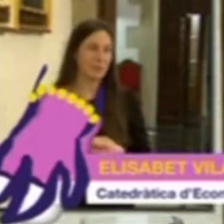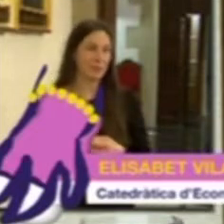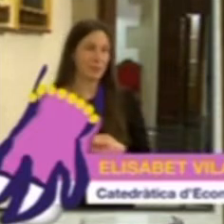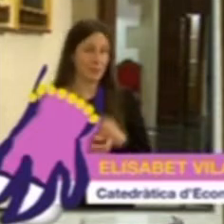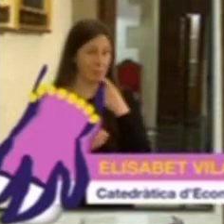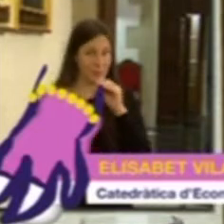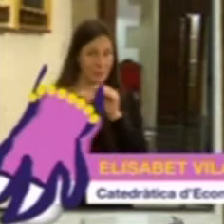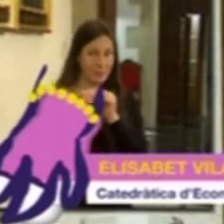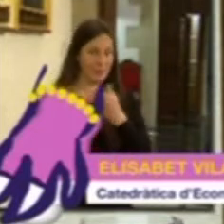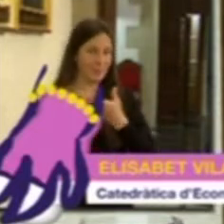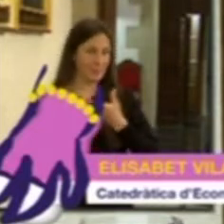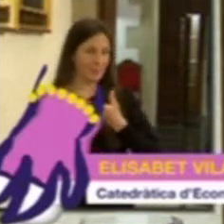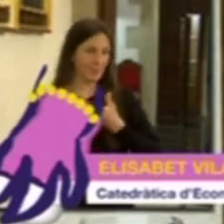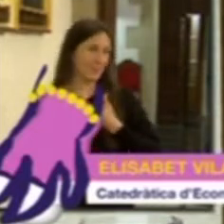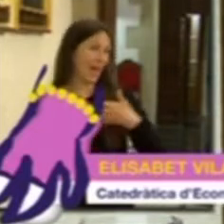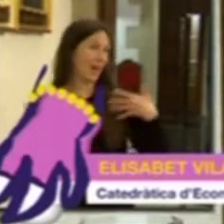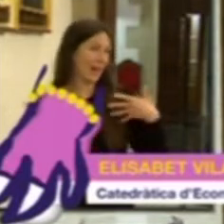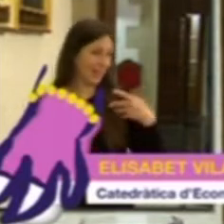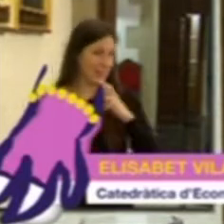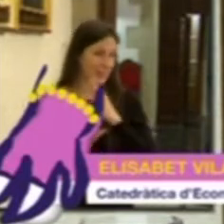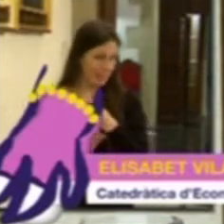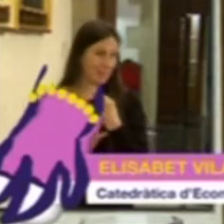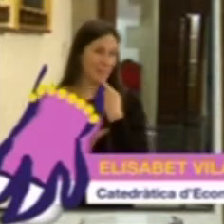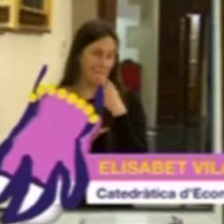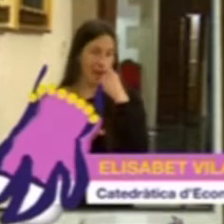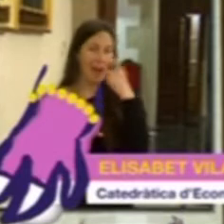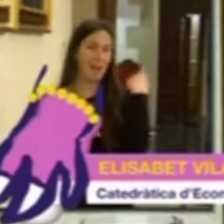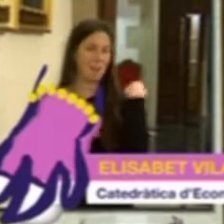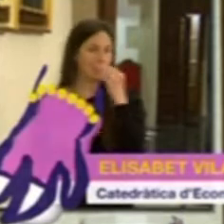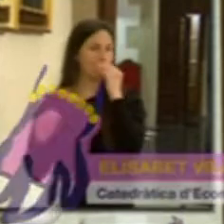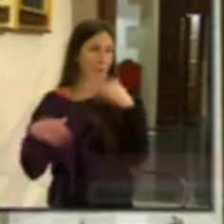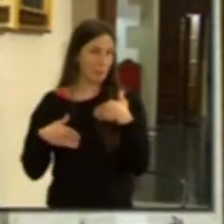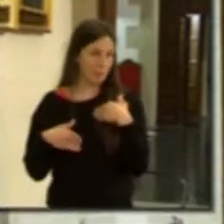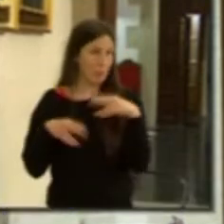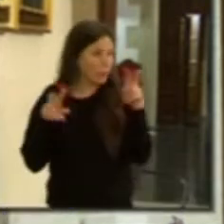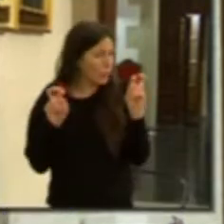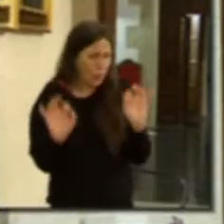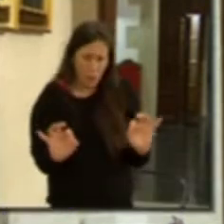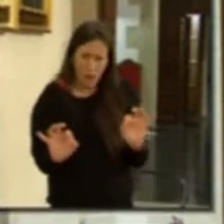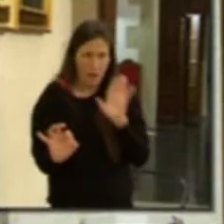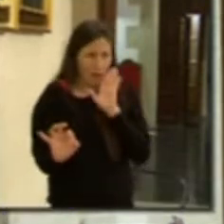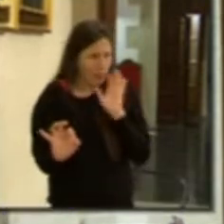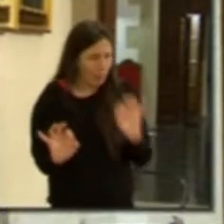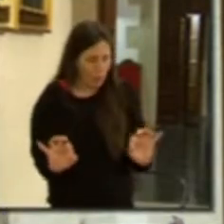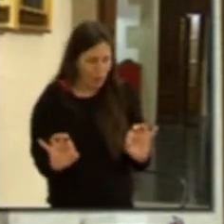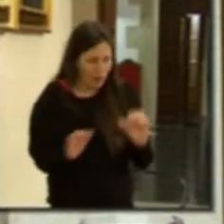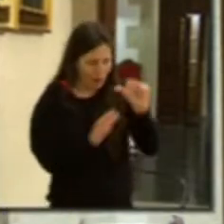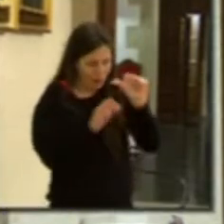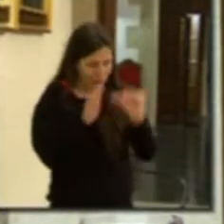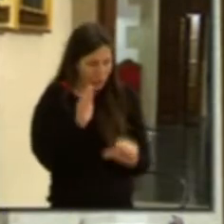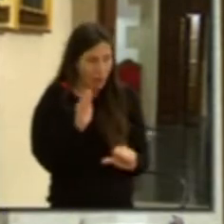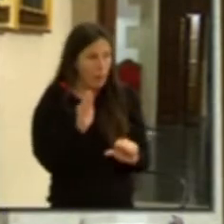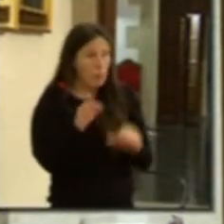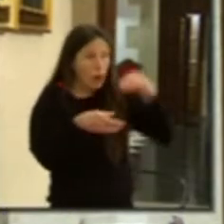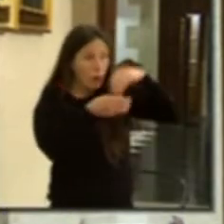l'alcaldessa, a mi se m'ha fet l'encàrrec ara fa un any. I, de fet, el títol del pregó és exactament el mateix. El contingut, us prometo que no,